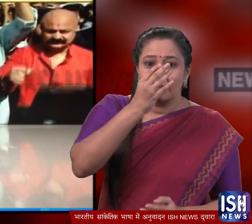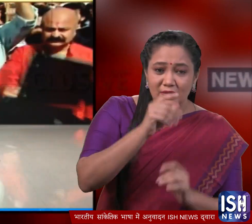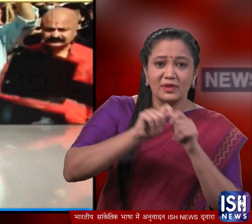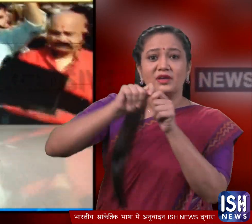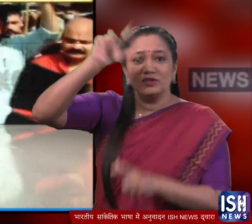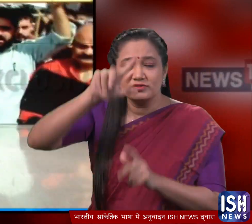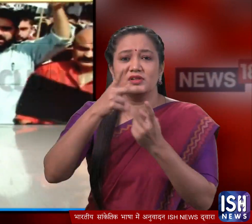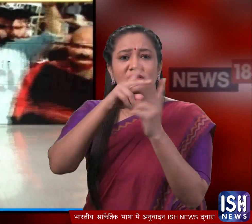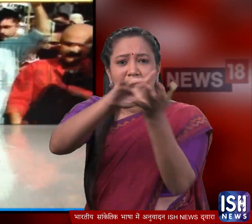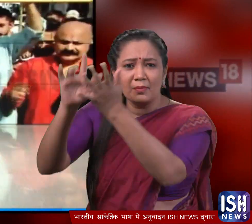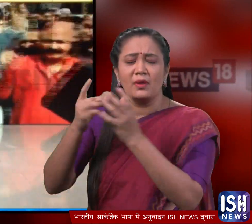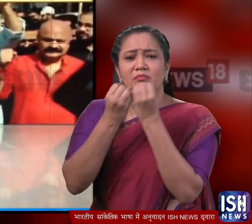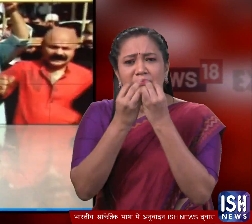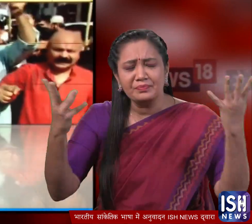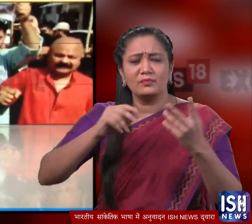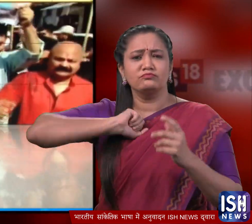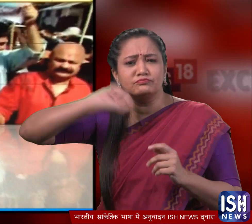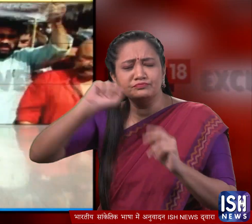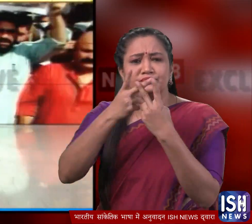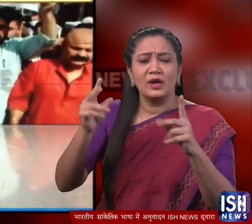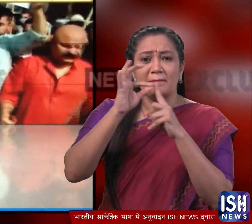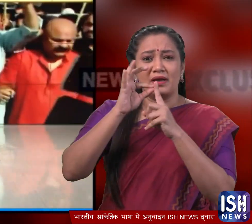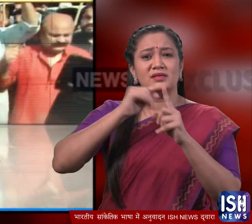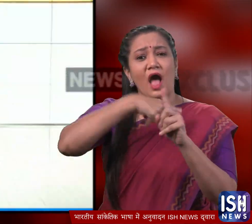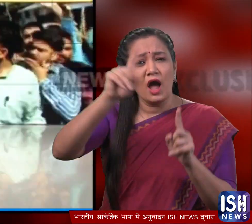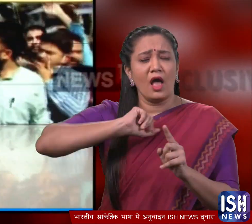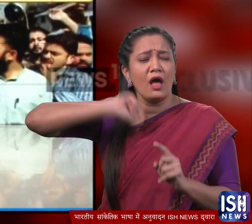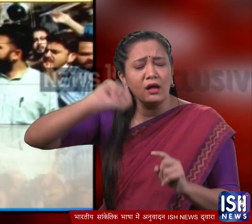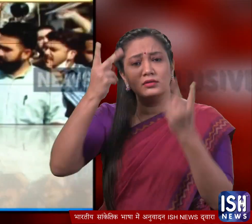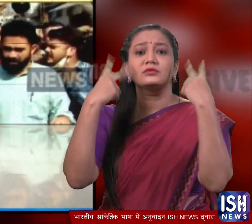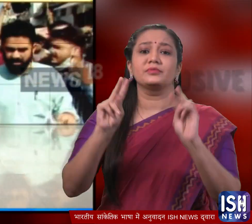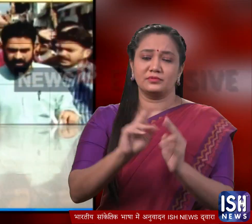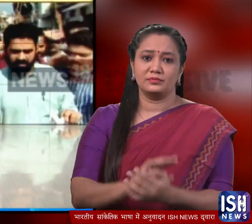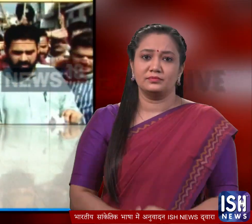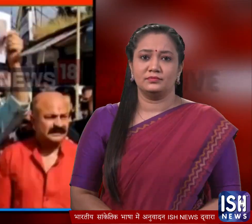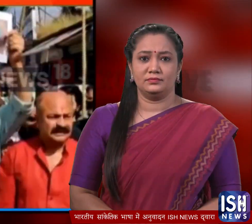और शिवसेना ने राज्य के कुछ जिलों में इन हमलों के विरोध में पाकिस्तान के खिलाफ मोर्चा खोल दिया,